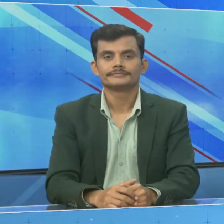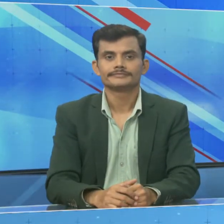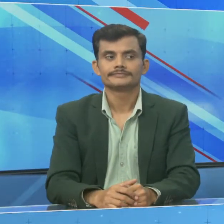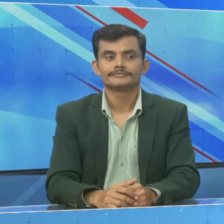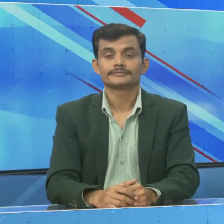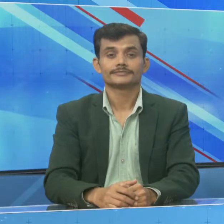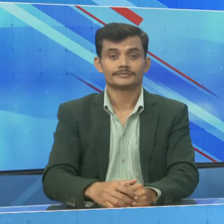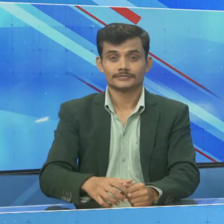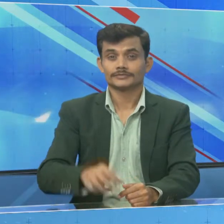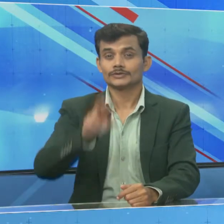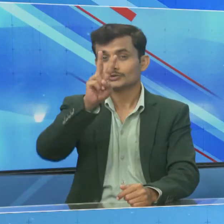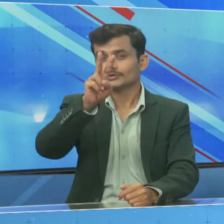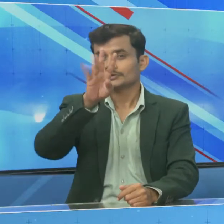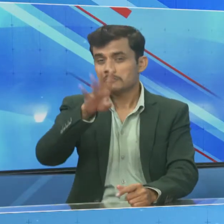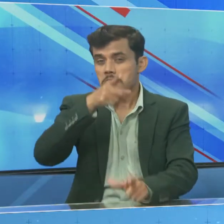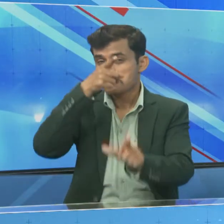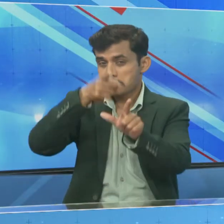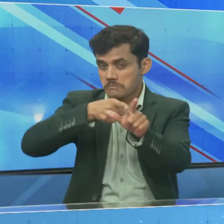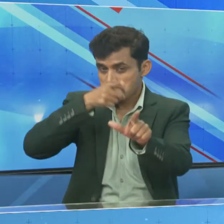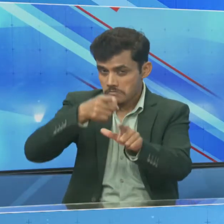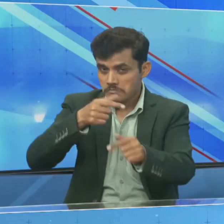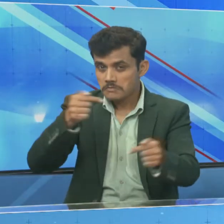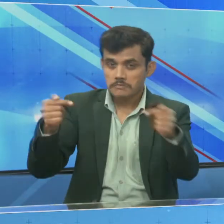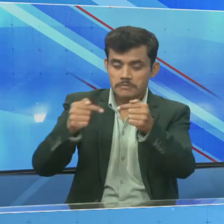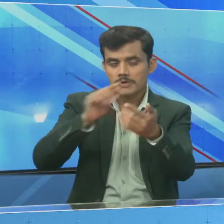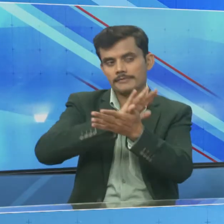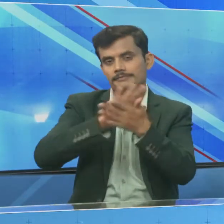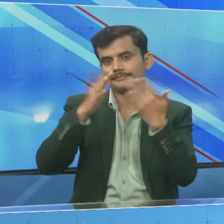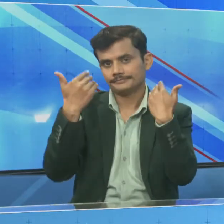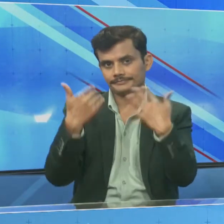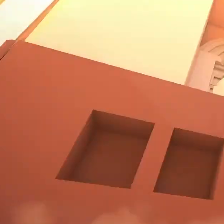तो 24 की चुनौती में अभी के लिए इतना ही।